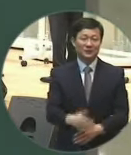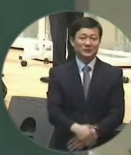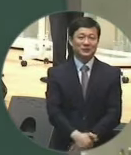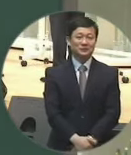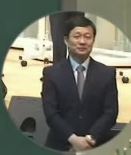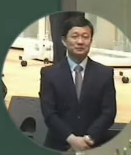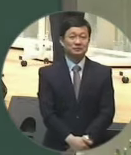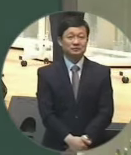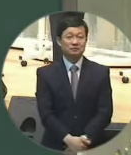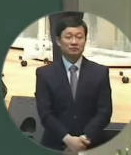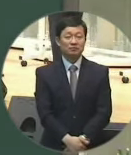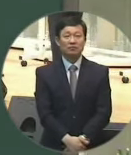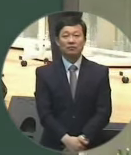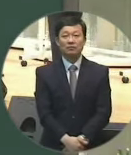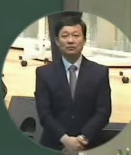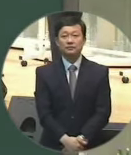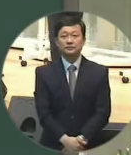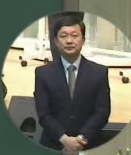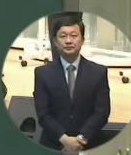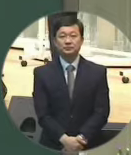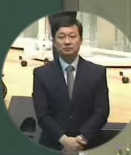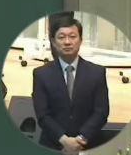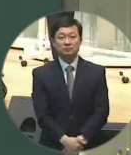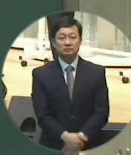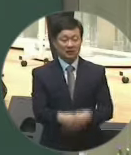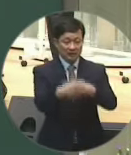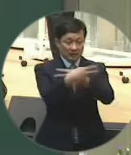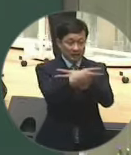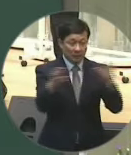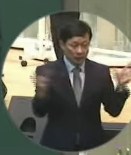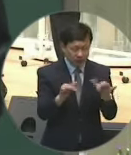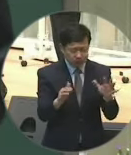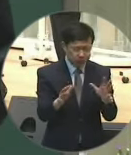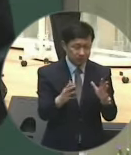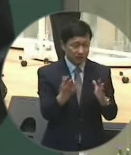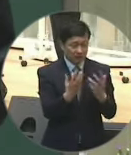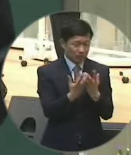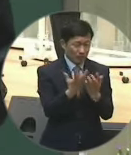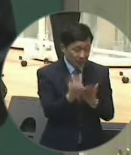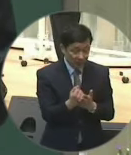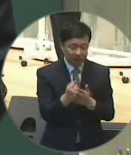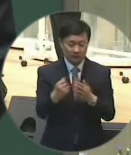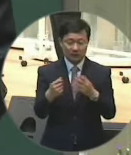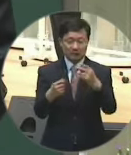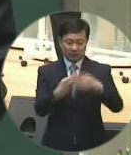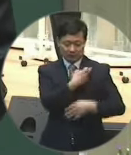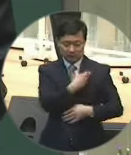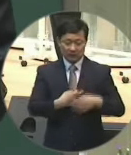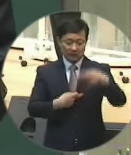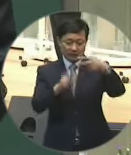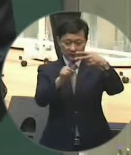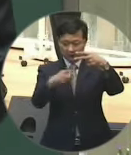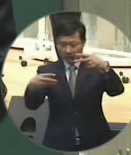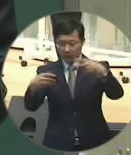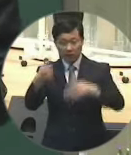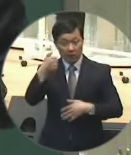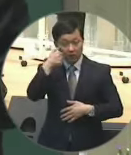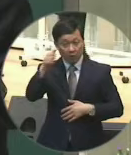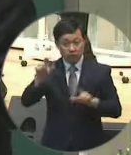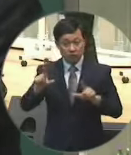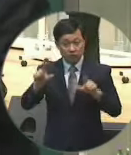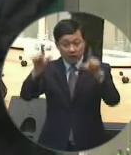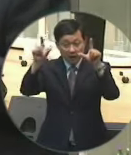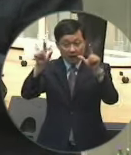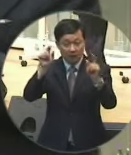사람들이 예배드리러 가면 이렇게 돼요. When these people go to worship, it happens like this. Acts chapter 2. 오순절 날이 이미 이르고. When the day